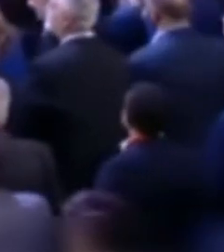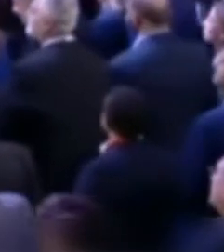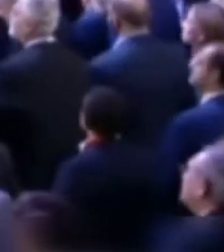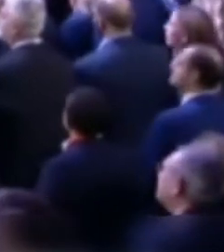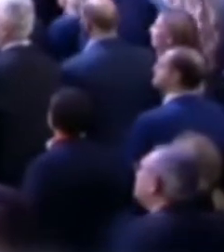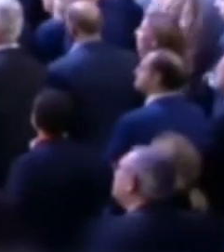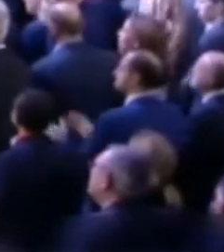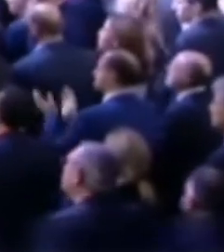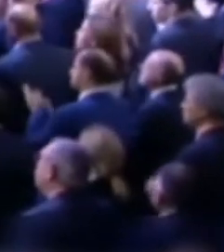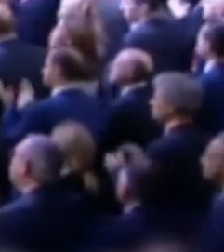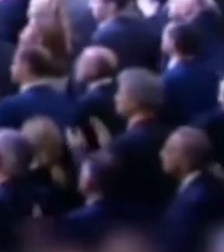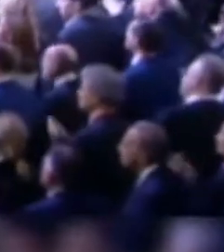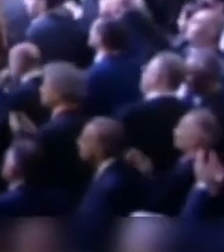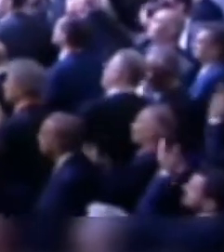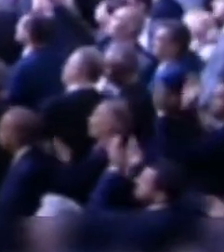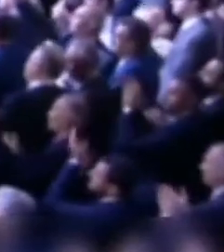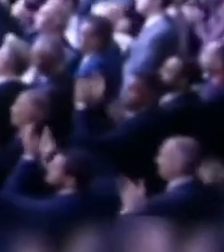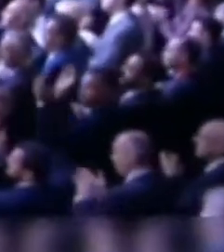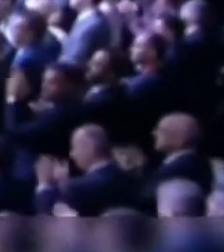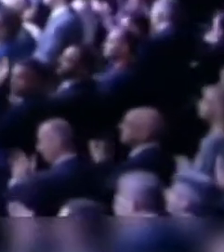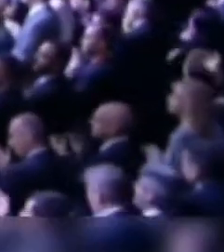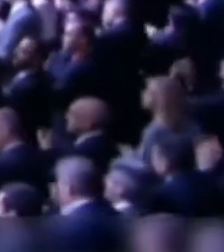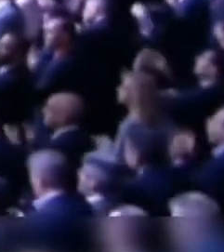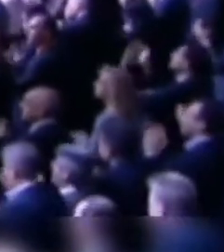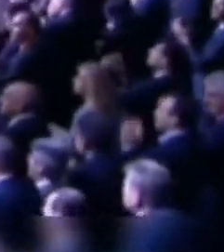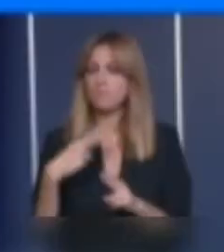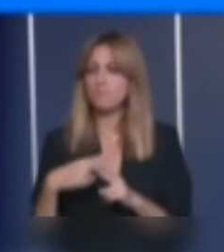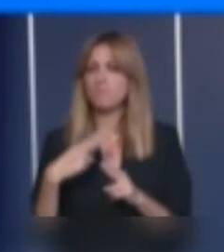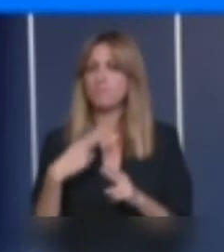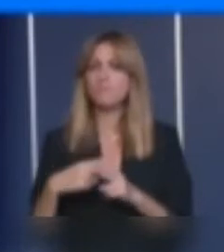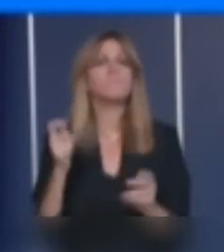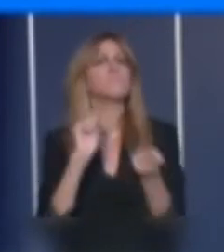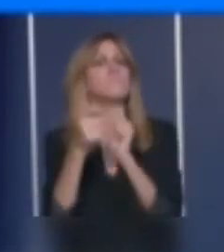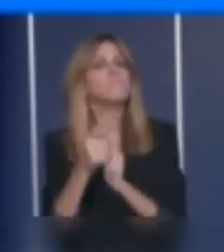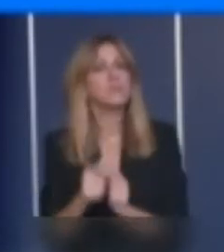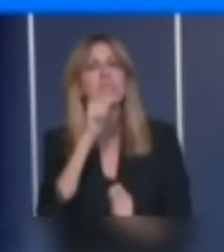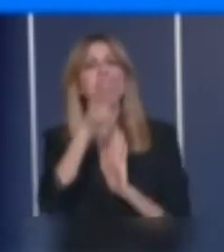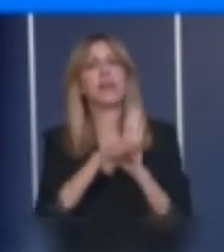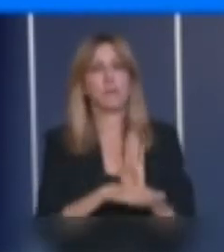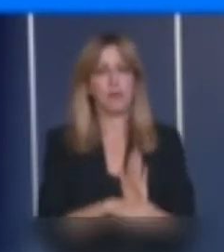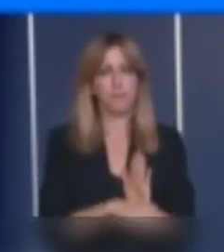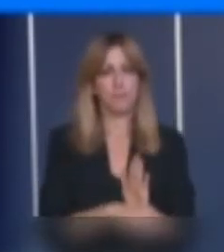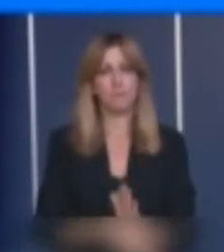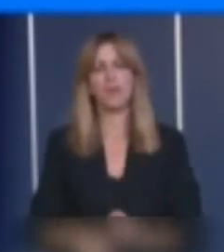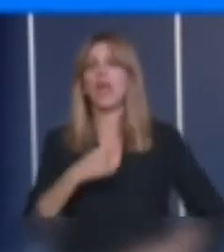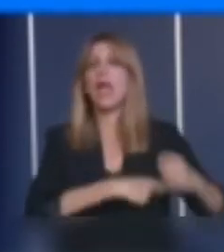της ομιλίας του, ανακοίνωσε και μια σειρά φοροελαφρύνσεων για επιχειρήσεις και νοικοκυριά. Οι επιχειρήσεις και τα νοικοκυριά